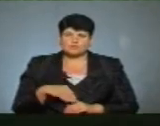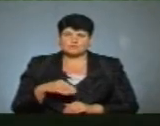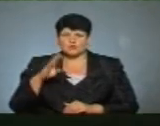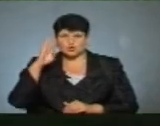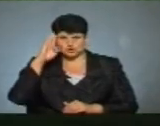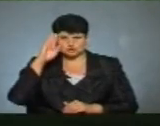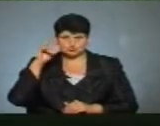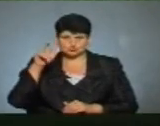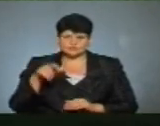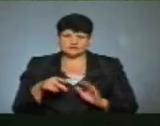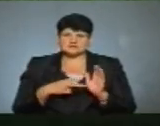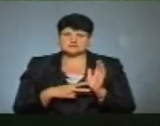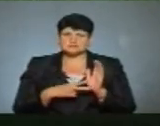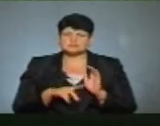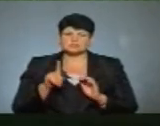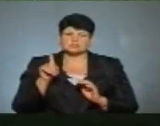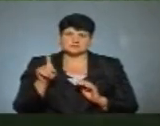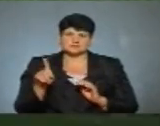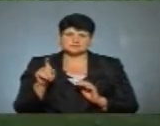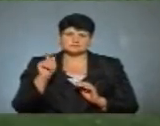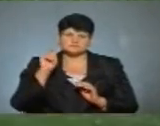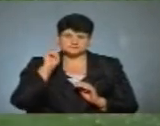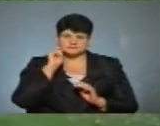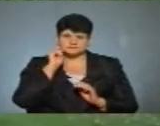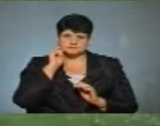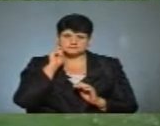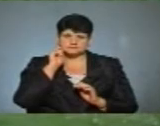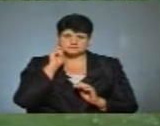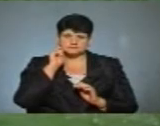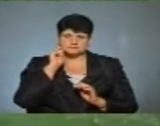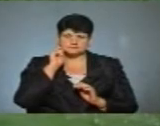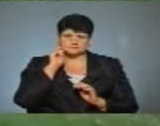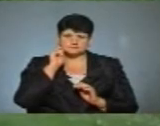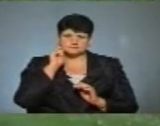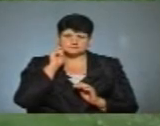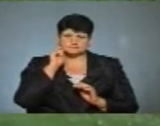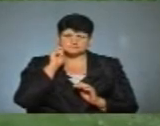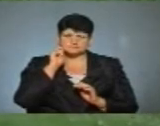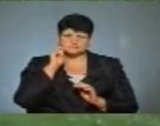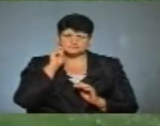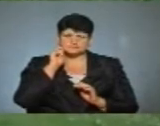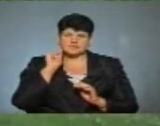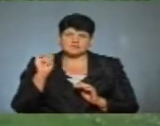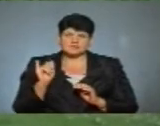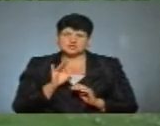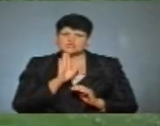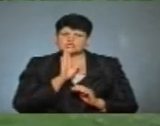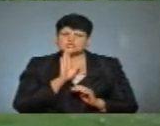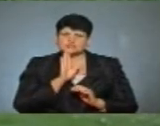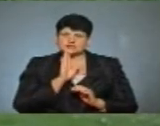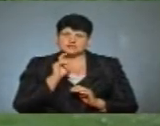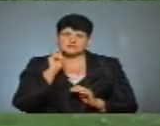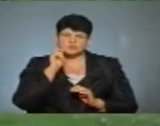чоловік 71 року, віком 71 рік, жінка